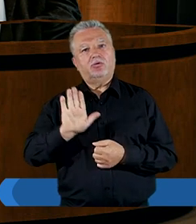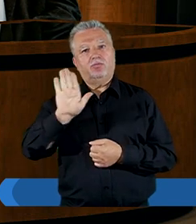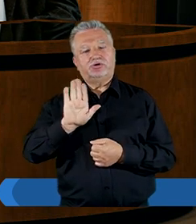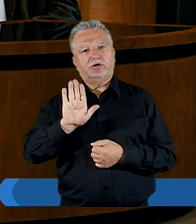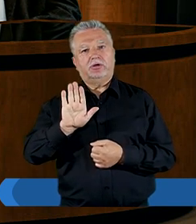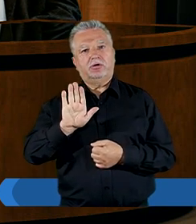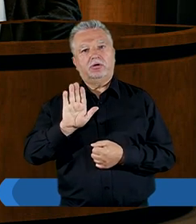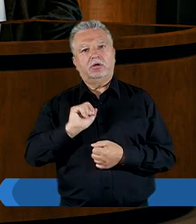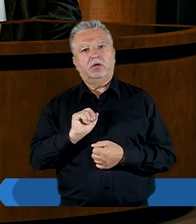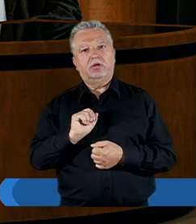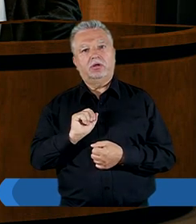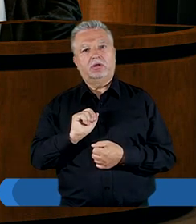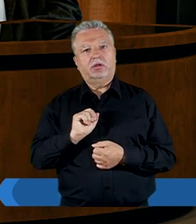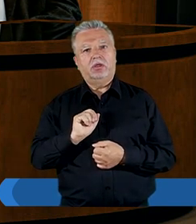Bożego